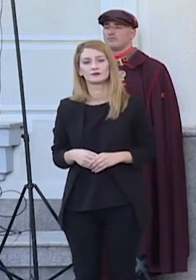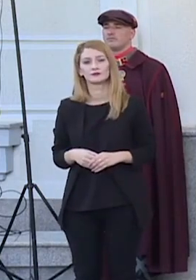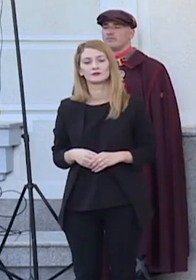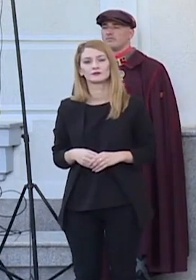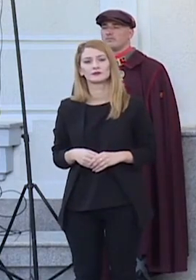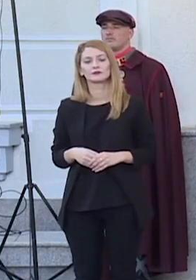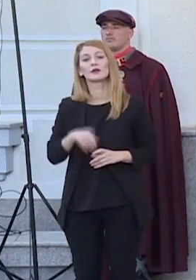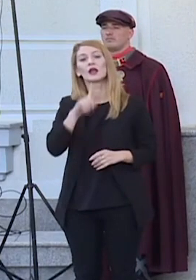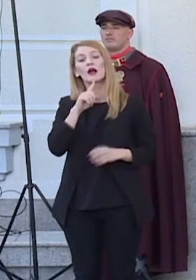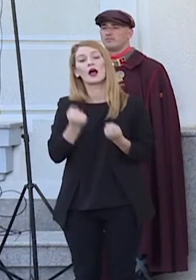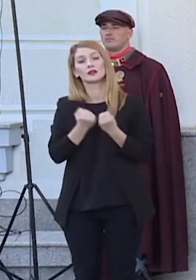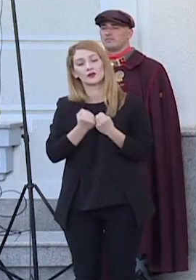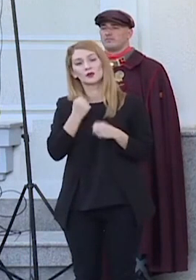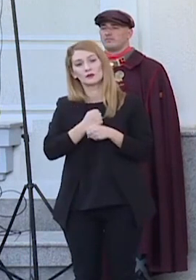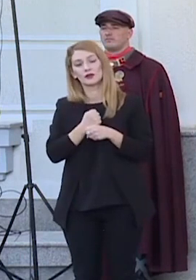кои што